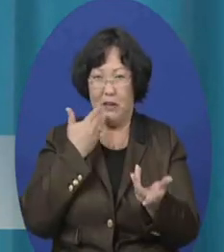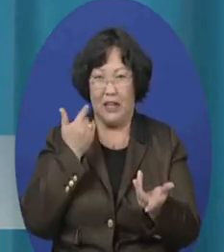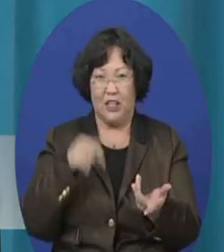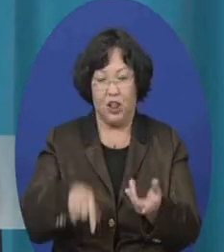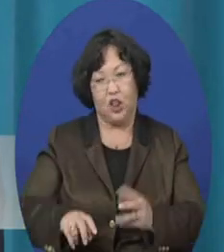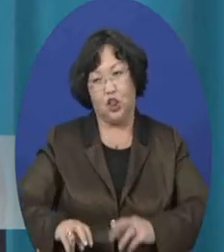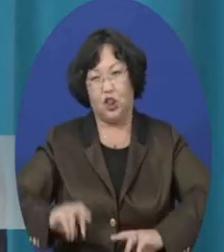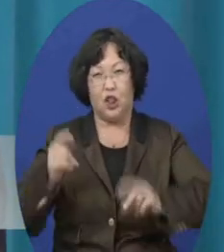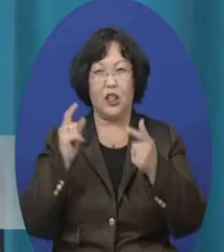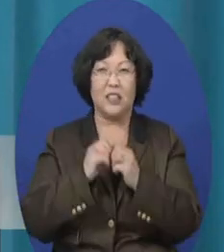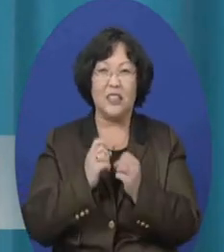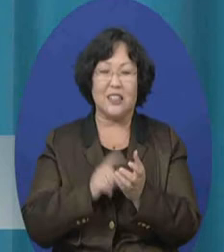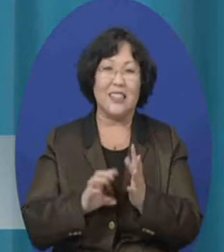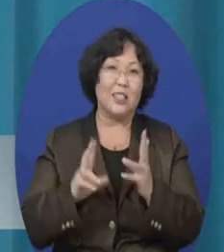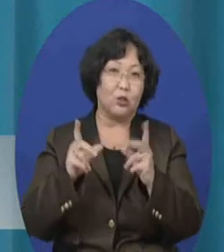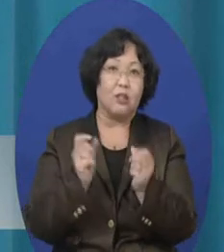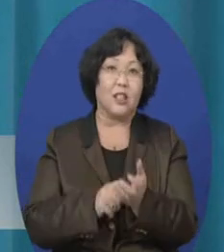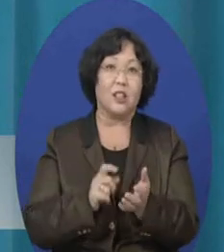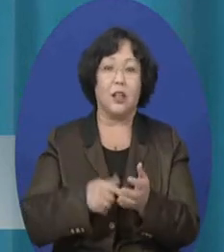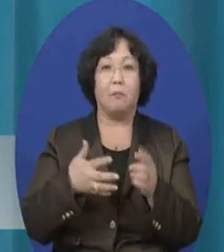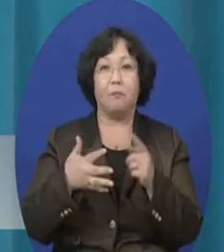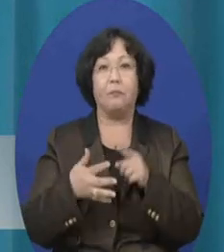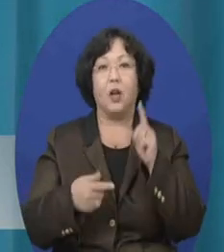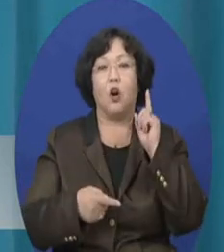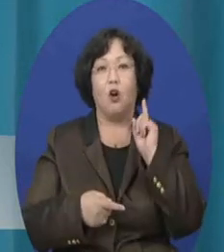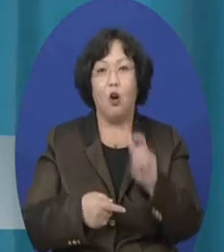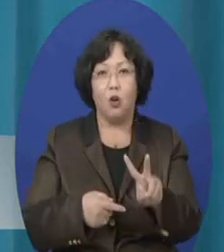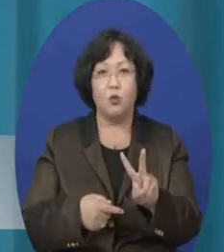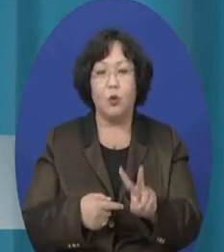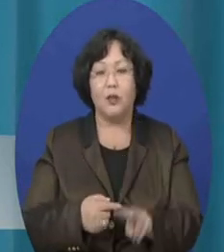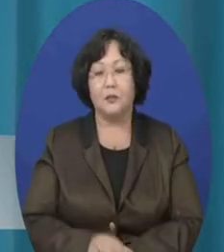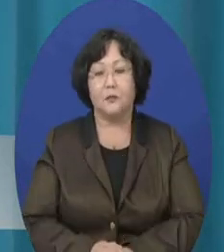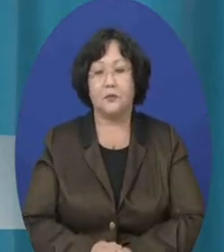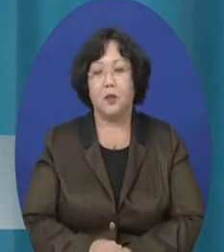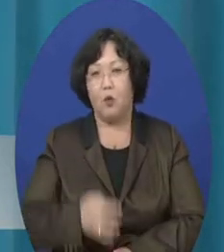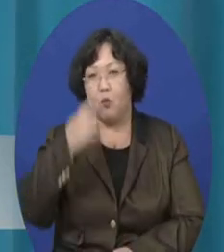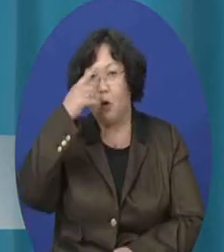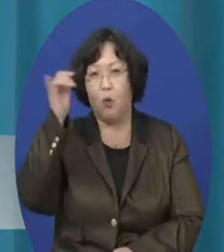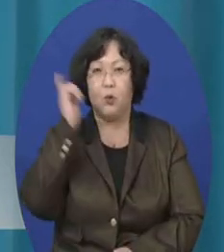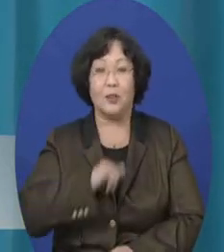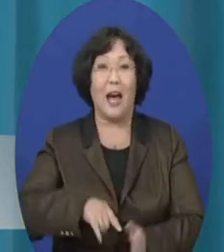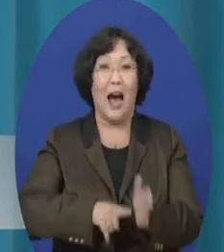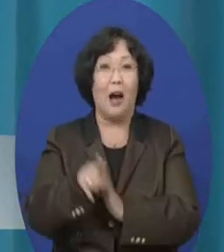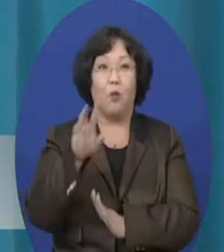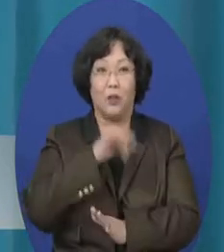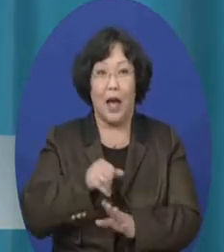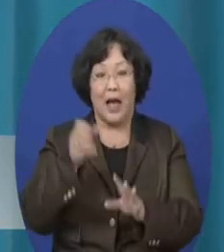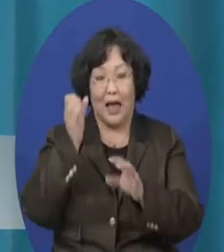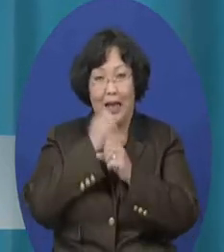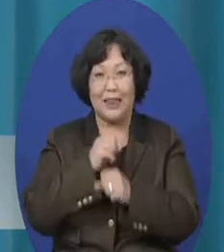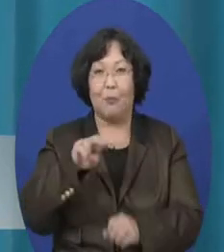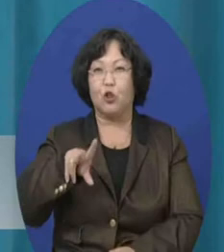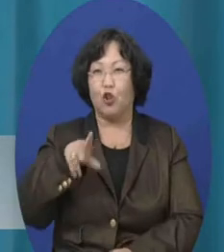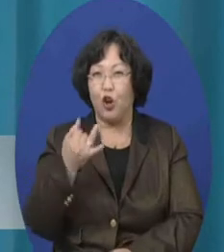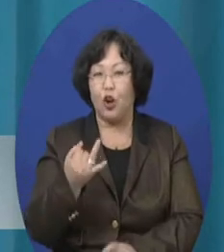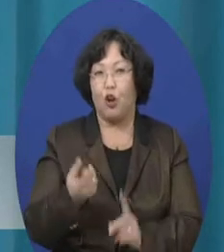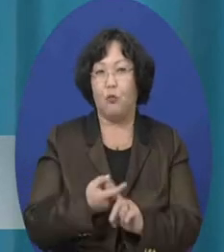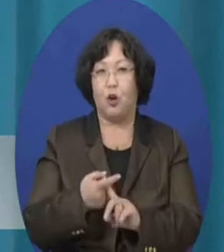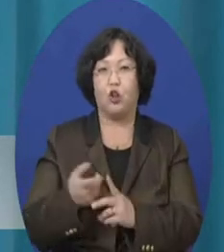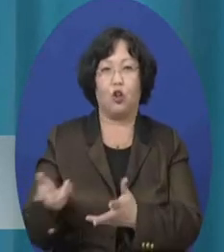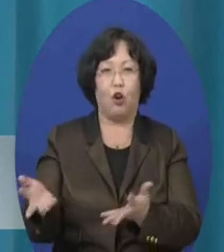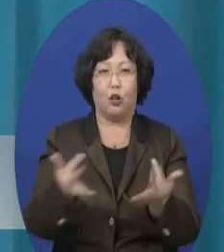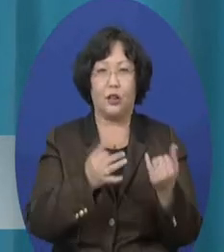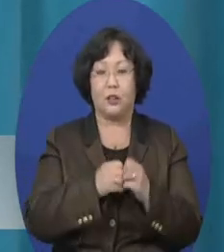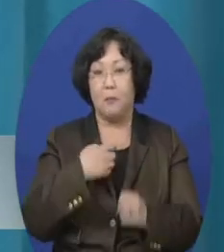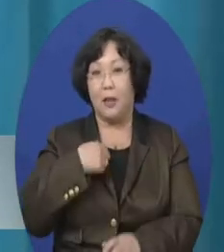байна гэж харж байгаамаа. За хоёрдугаар асуудал бол ерөнхийдөө манайх энэ одоо Монгол улсад анх удаа лабораторийн тоглох хийсэн. За